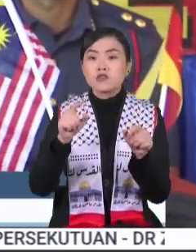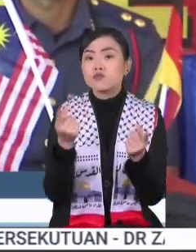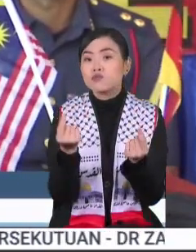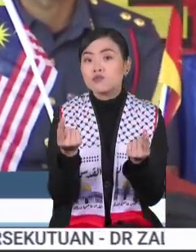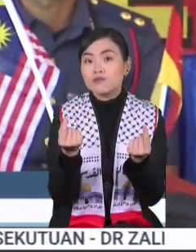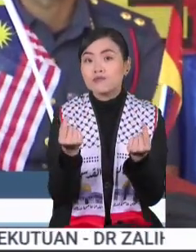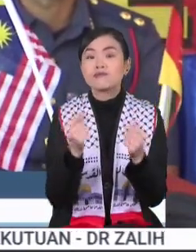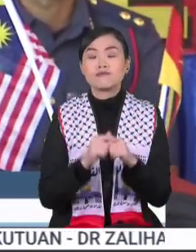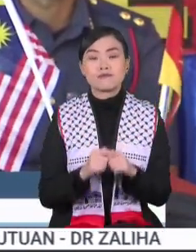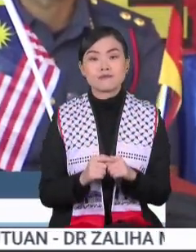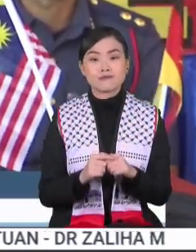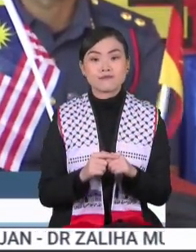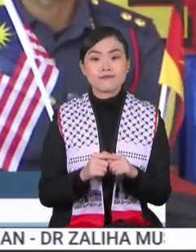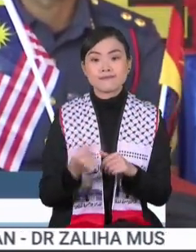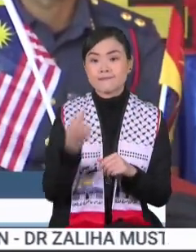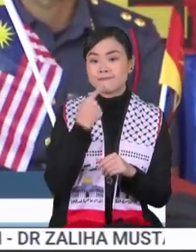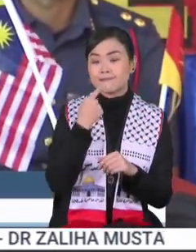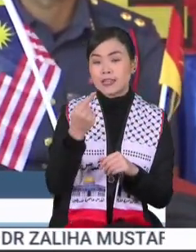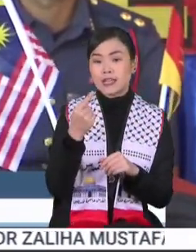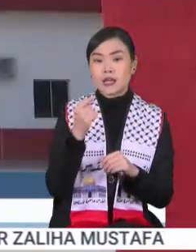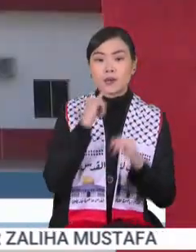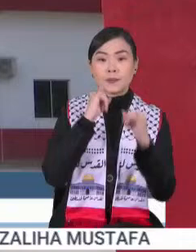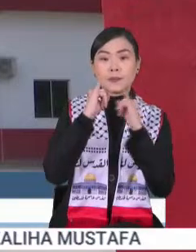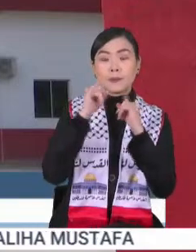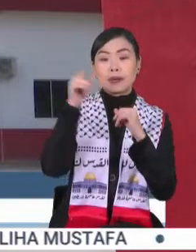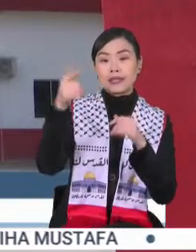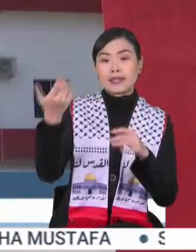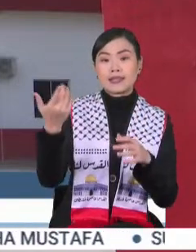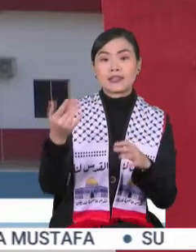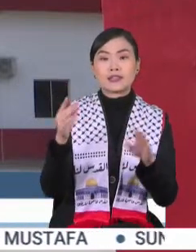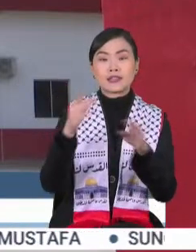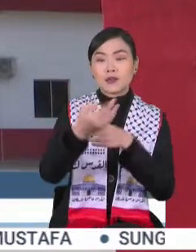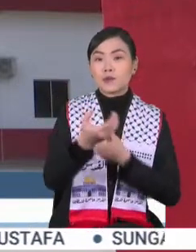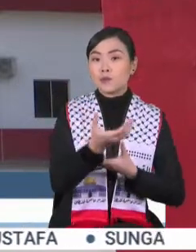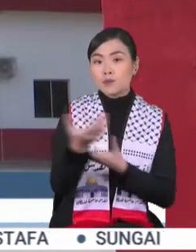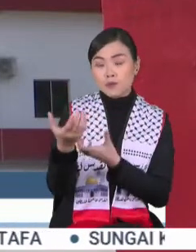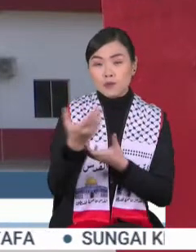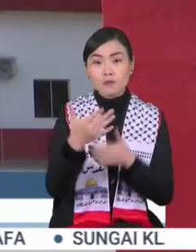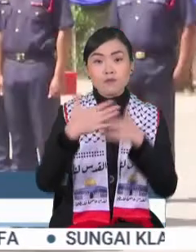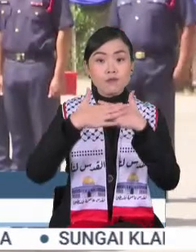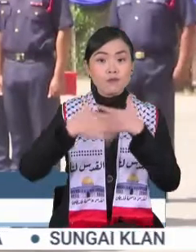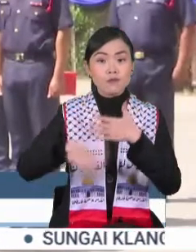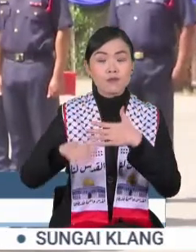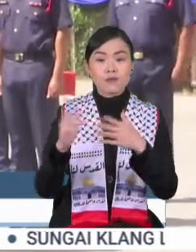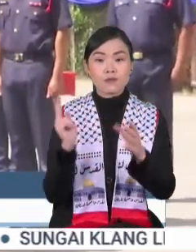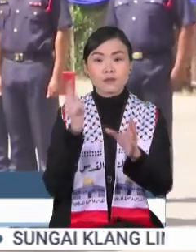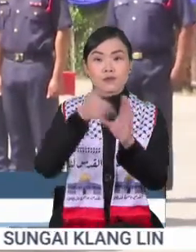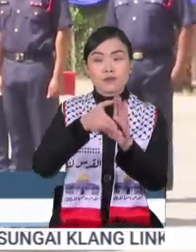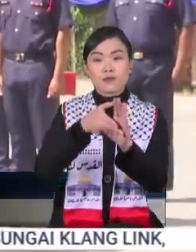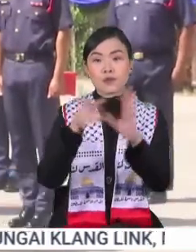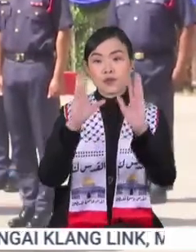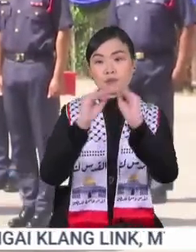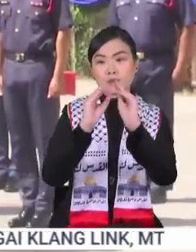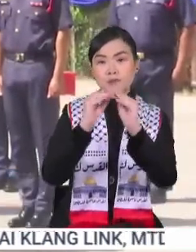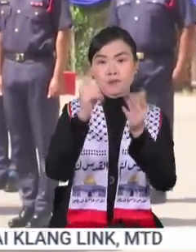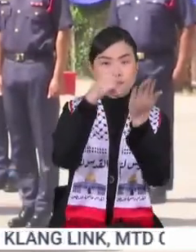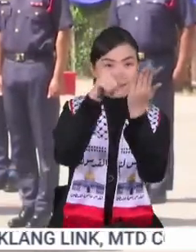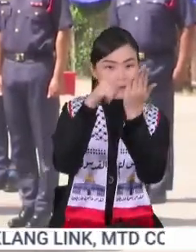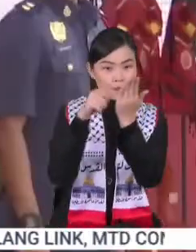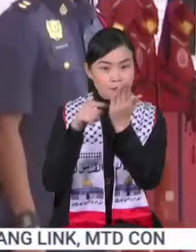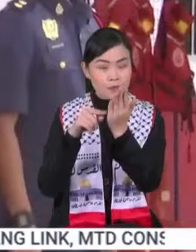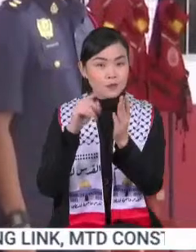buatia berkata demikian kepada pemberita di balai Bomba dan penyelamat sarike selepas menghadiri sesi taklimat pemeriksaan